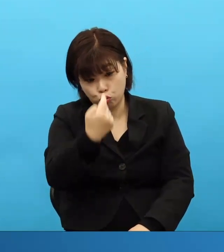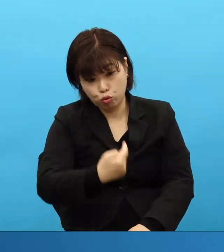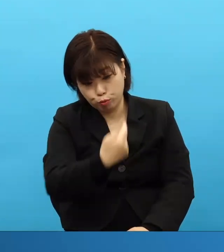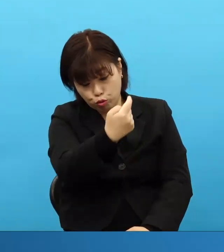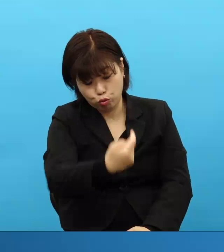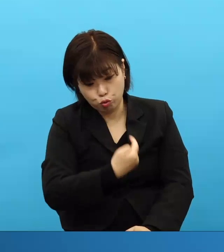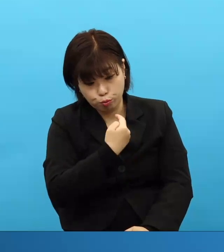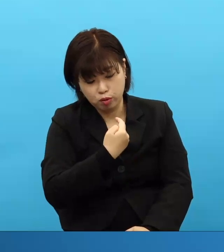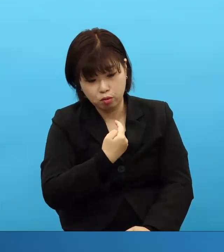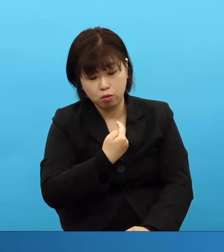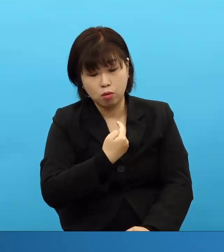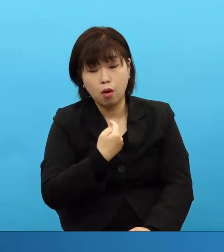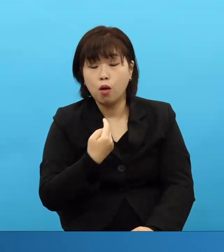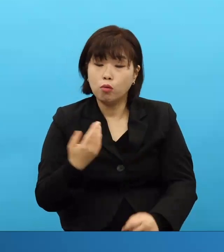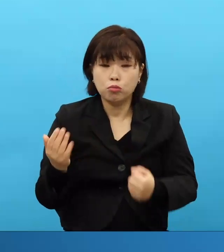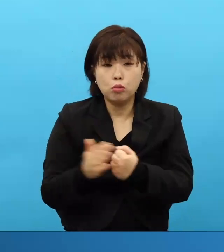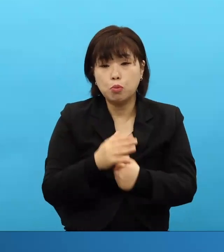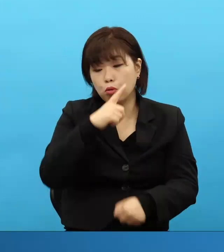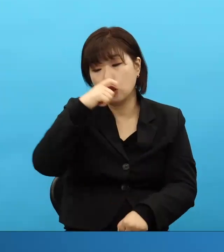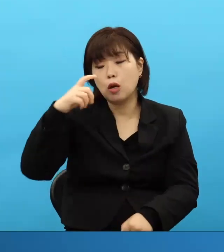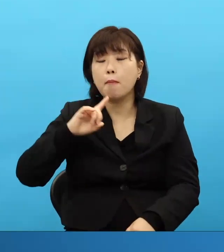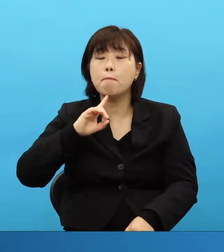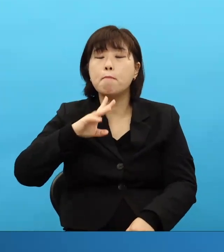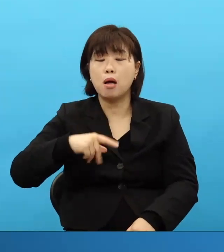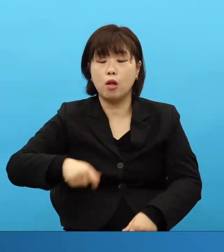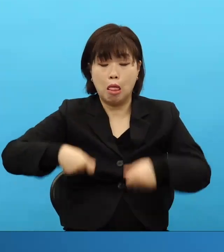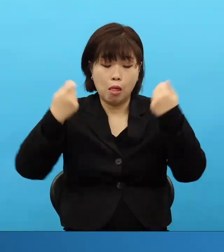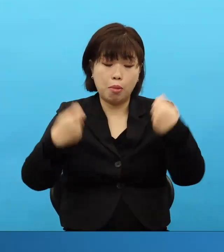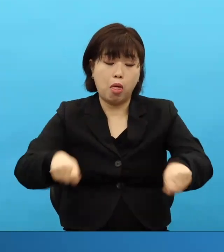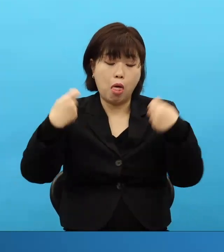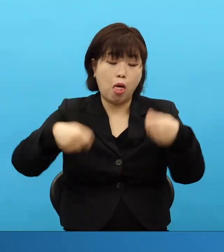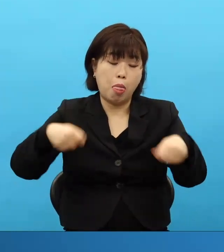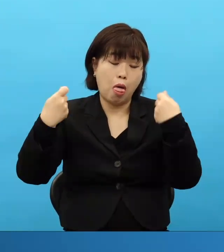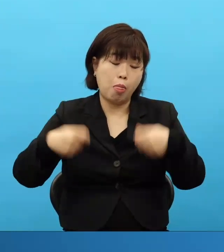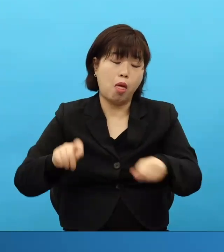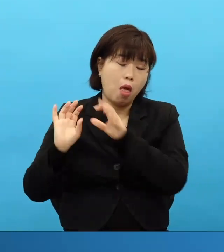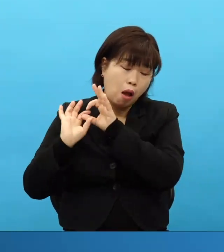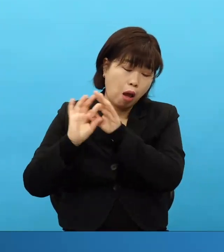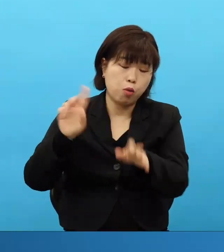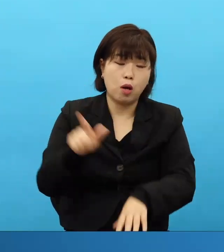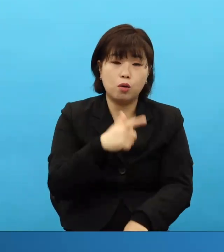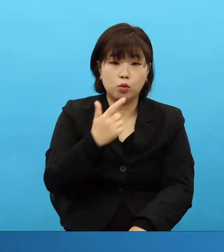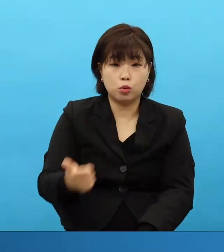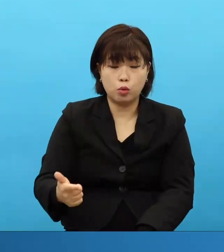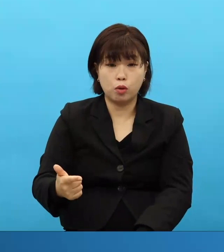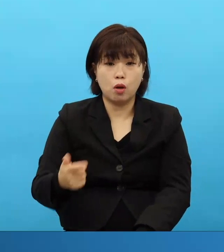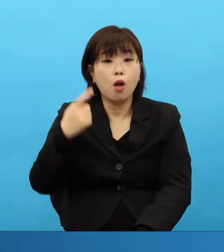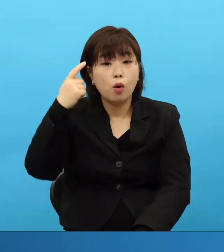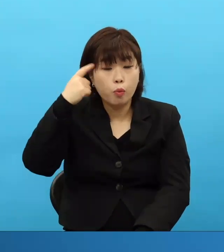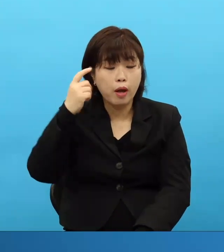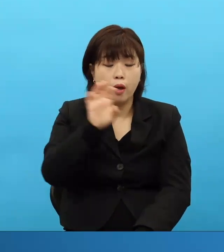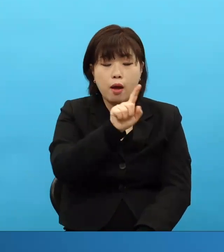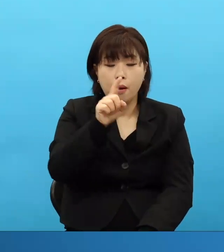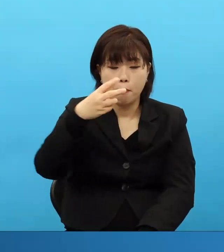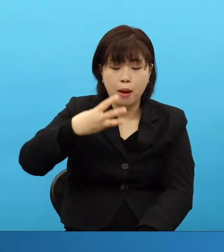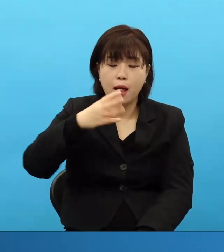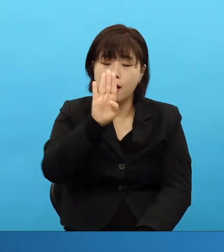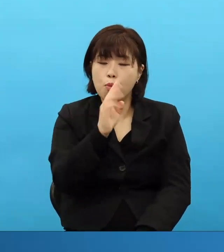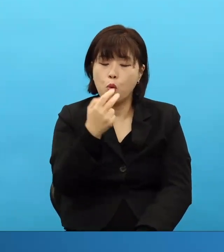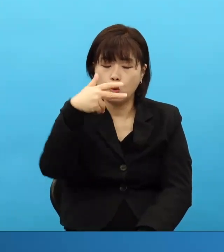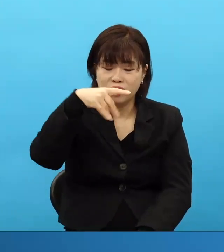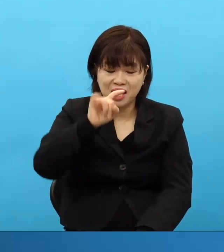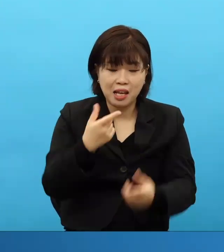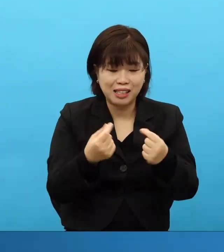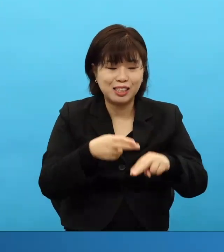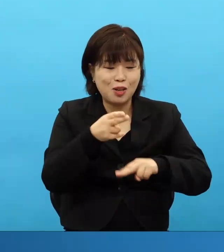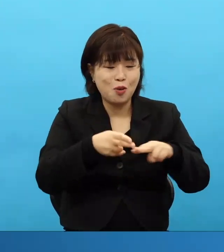order something very expensive, then he can make that. 그 동네는 팔보채 먹을 사람이 없어. But there isn't anyone who's going to order that 그럼 expensive dish 짜장면 there. 잘 만들면 돼. And so all he has to do is make those